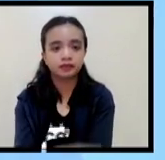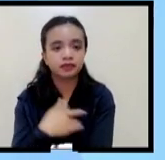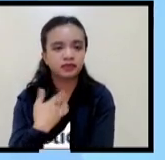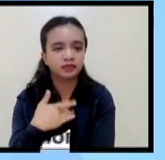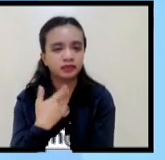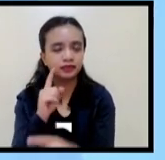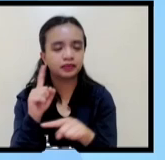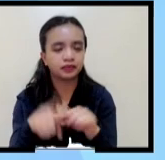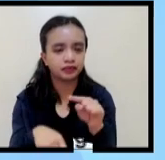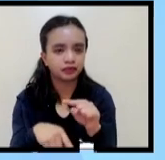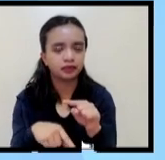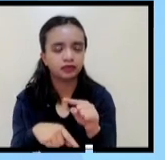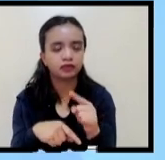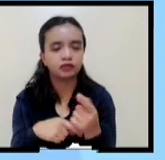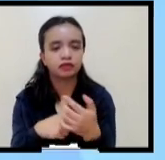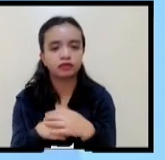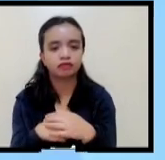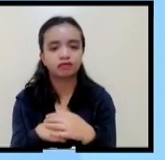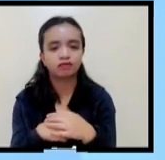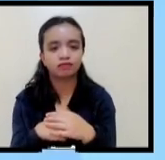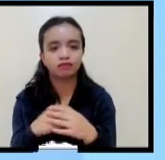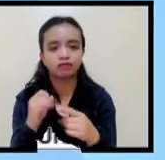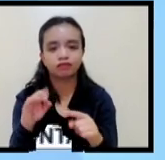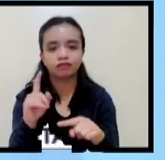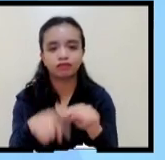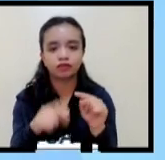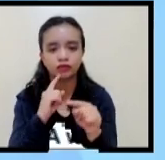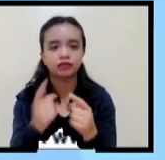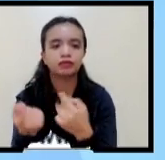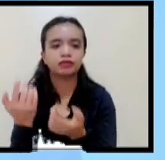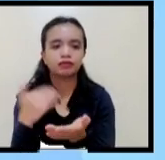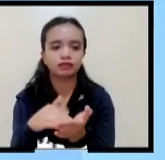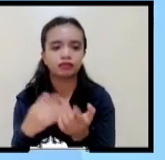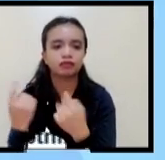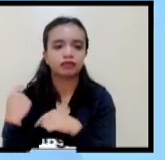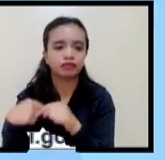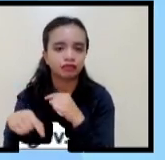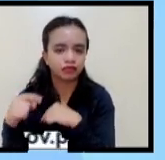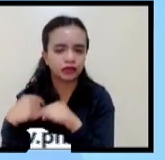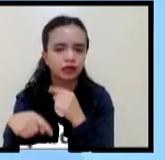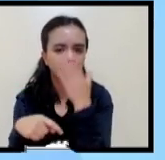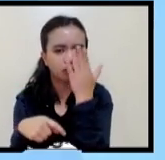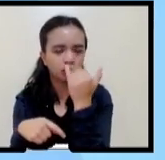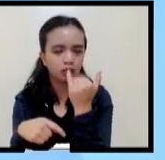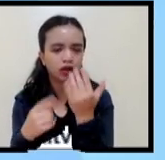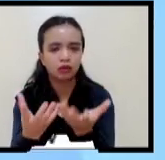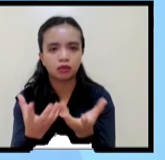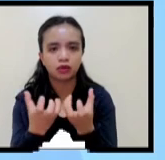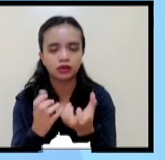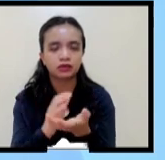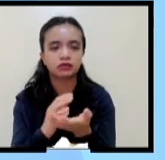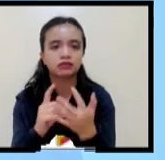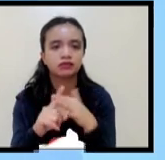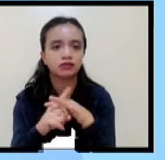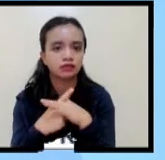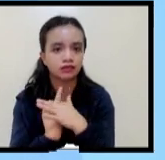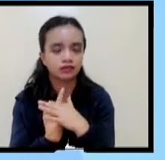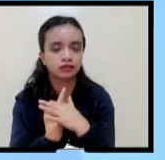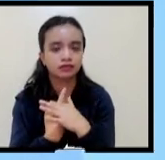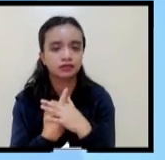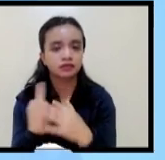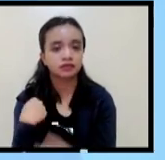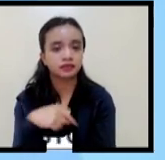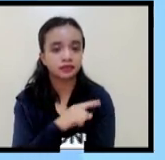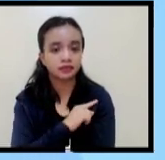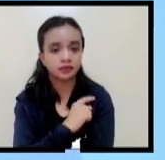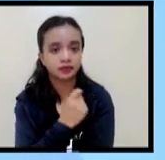kaya, if hindi mo na talaga kaya, so babalik at babalik ka sa reason mo kung bakit gusto mong mag-start. And sinasabi naman namin